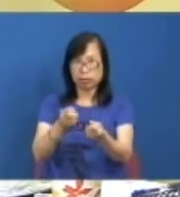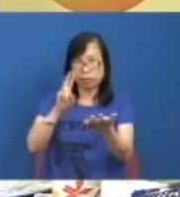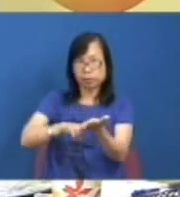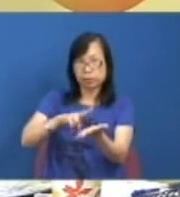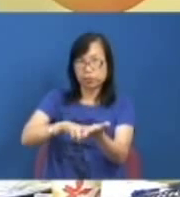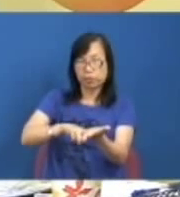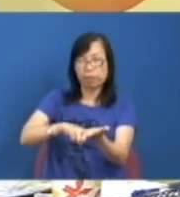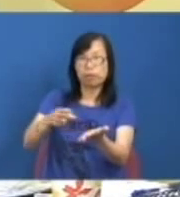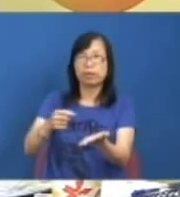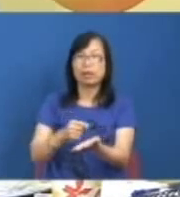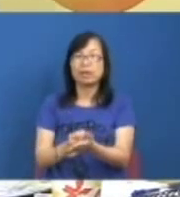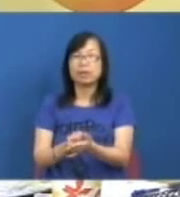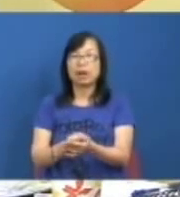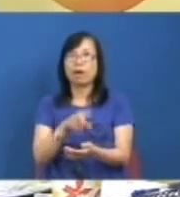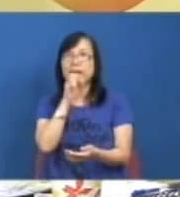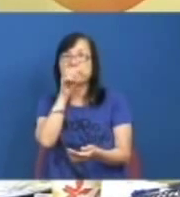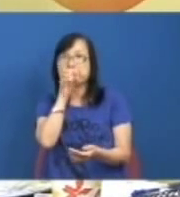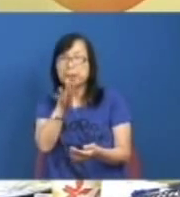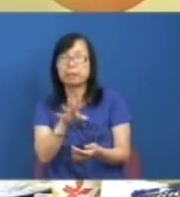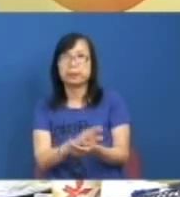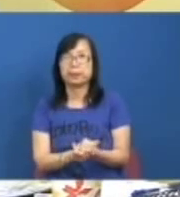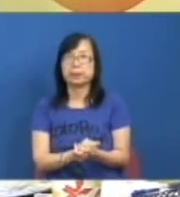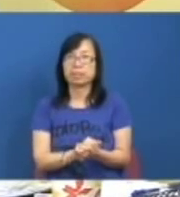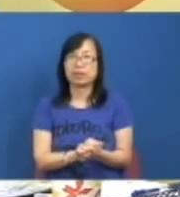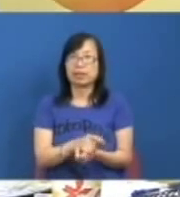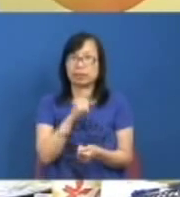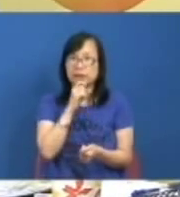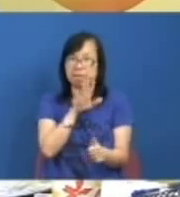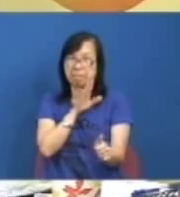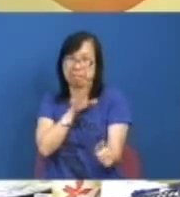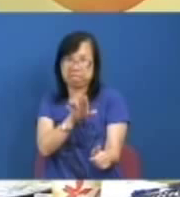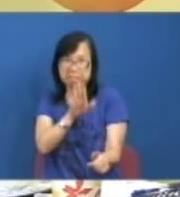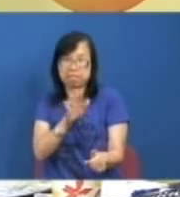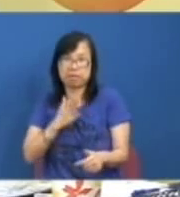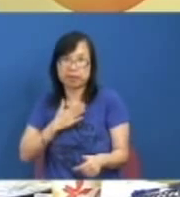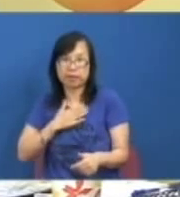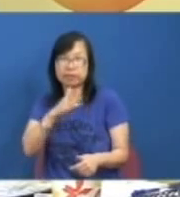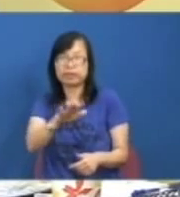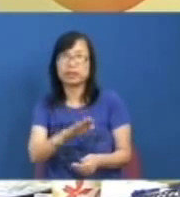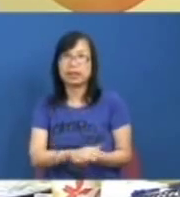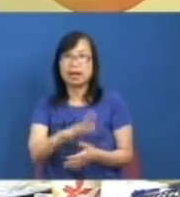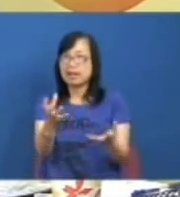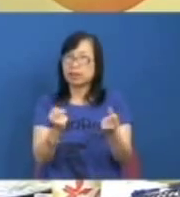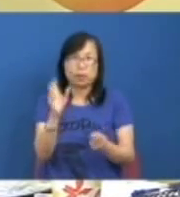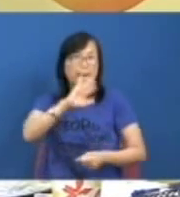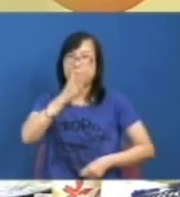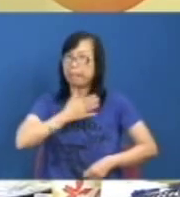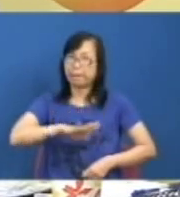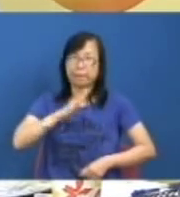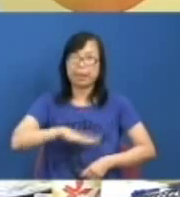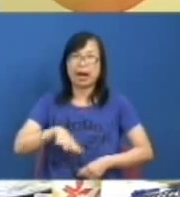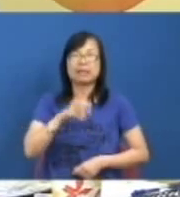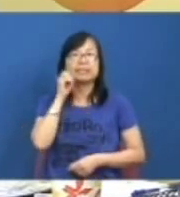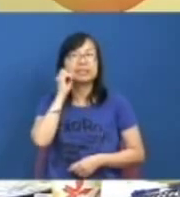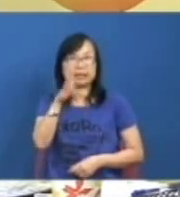信咧，啲語調咧，可能比較上咧，就帶有少少驚嚇性。大家收咗之後就唔使驚，其實都係提醒